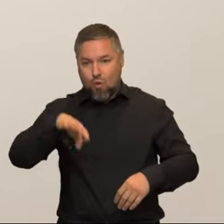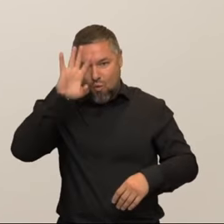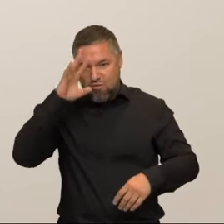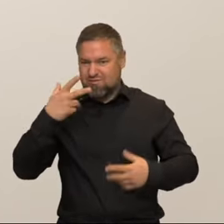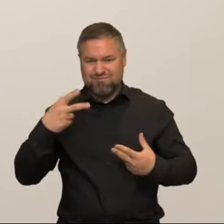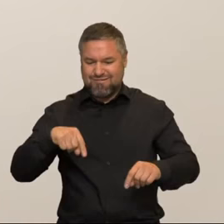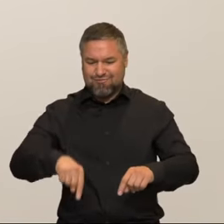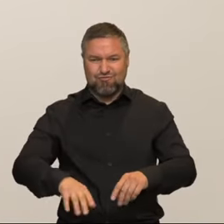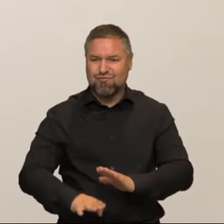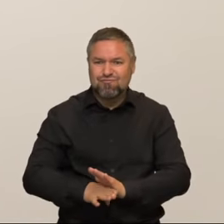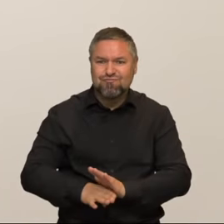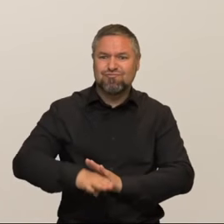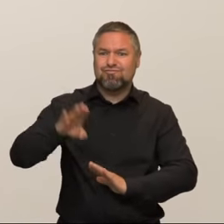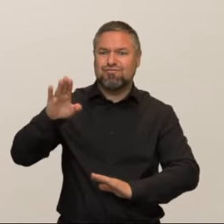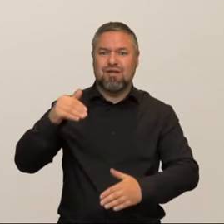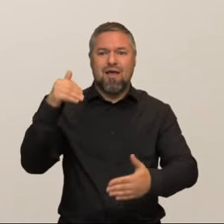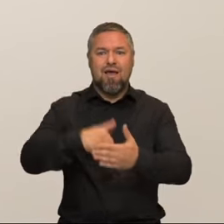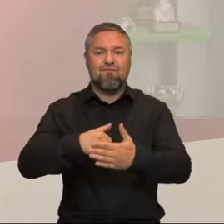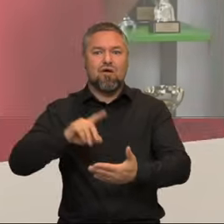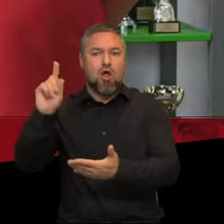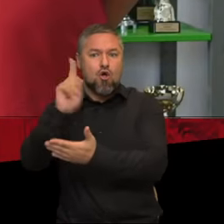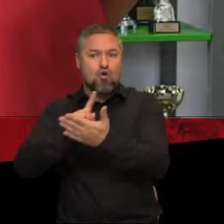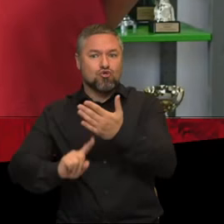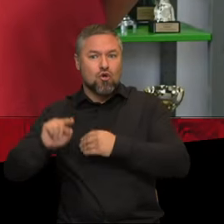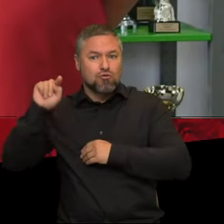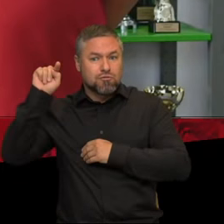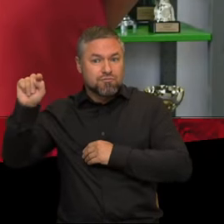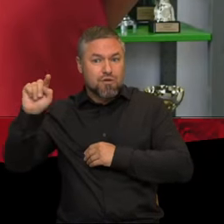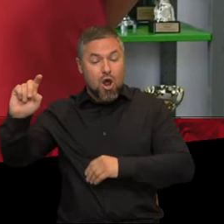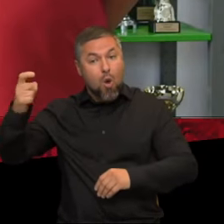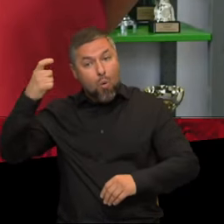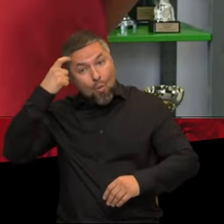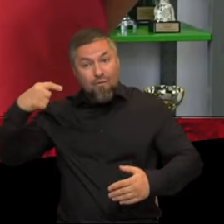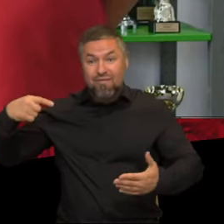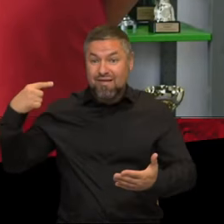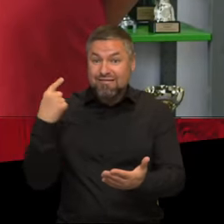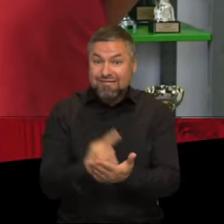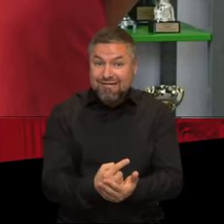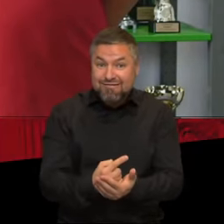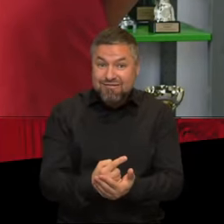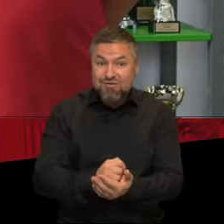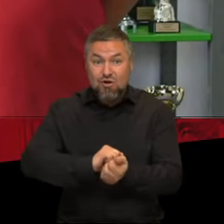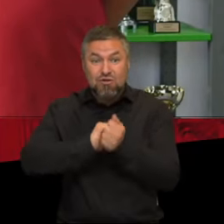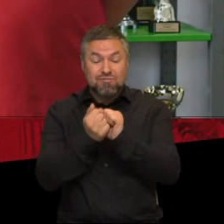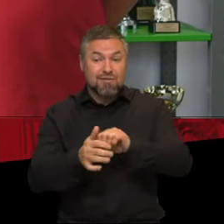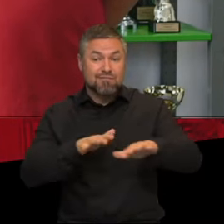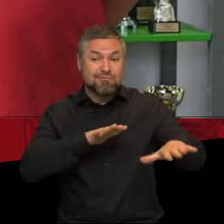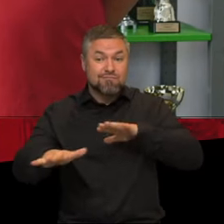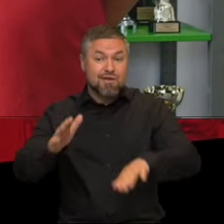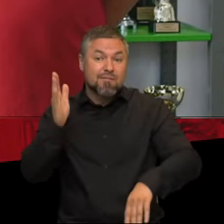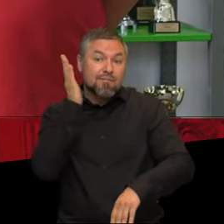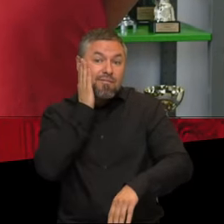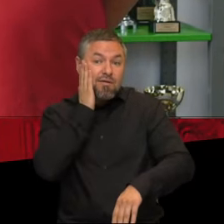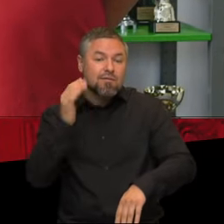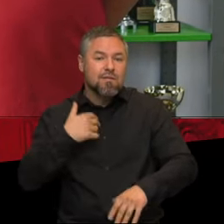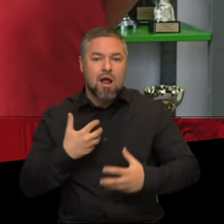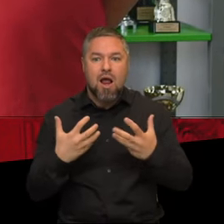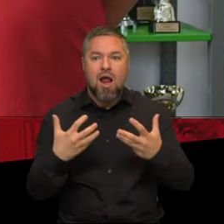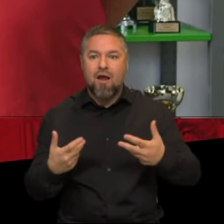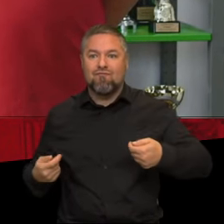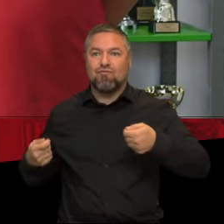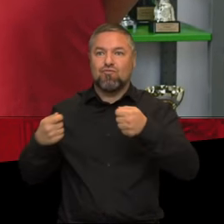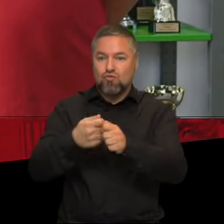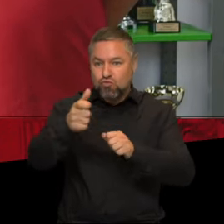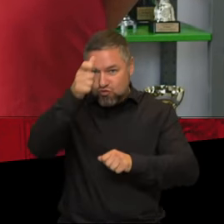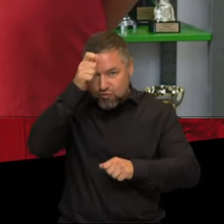Ja tutaj nie dorastałem, wychowałem się na Śląsku i główną decyzją o zmianie miejsca zamieszkania była chęć współpracy